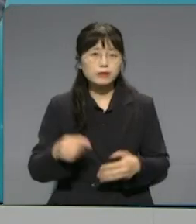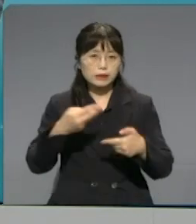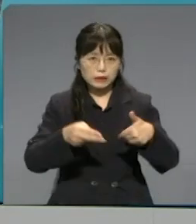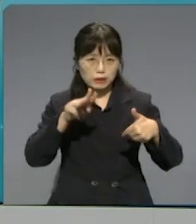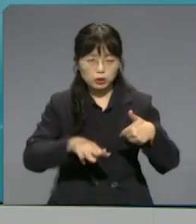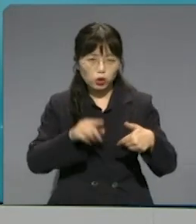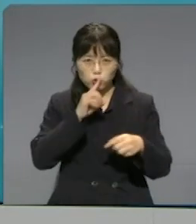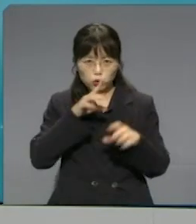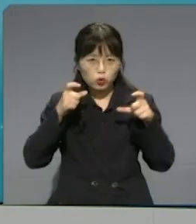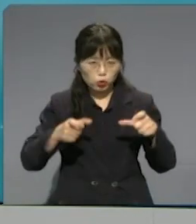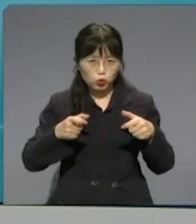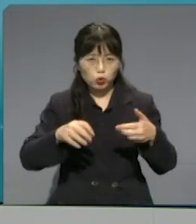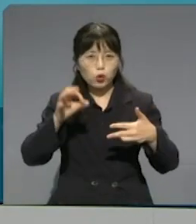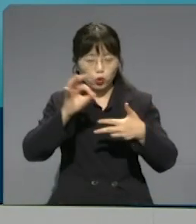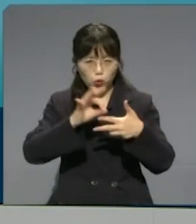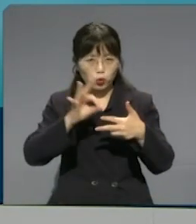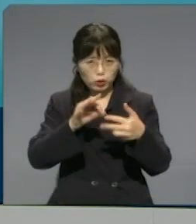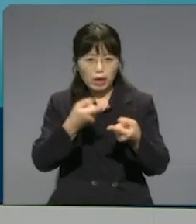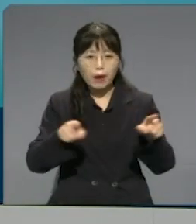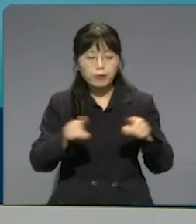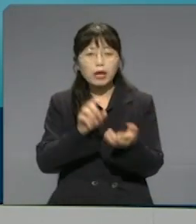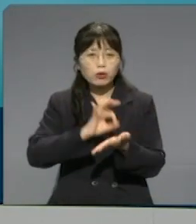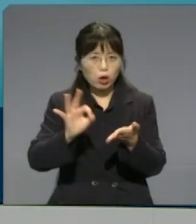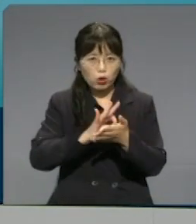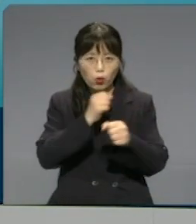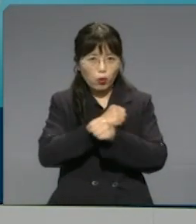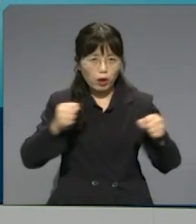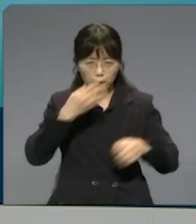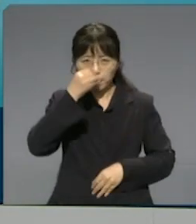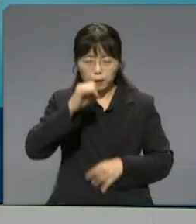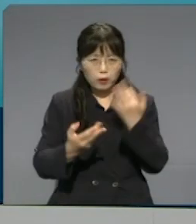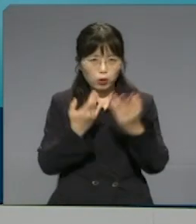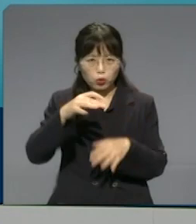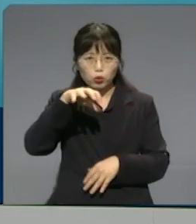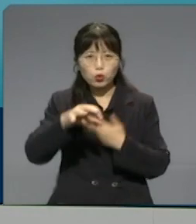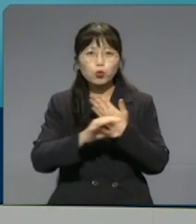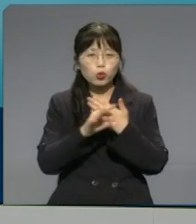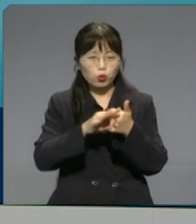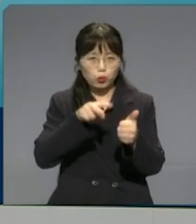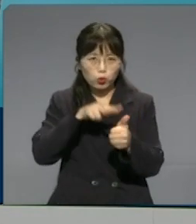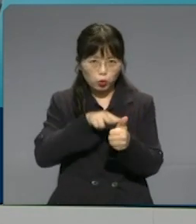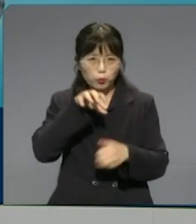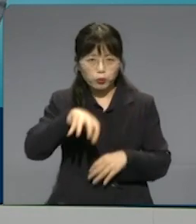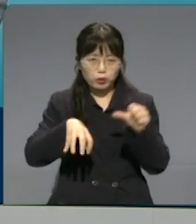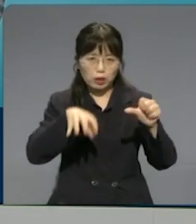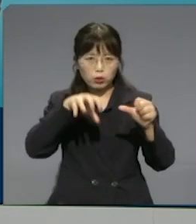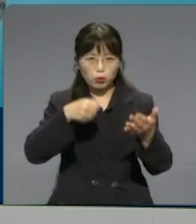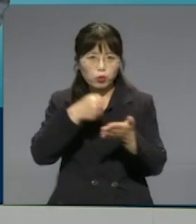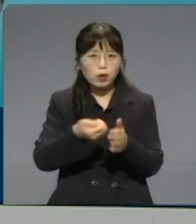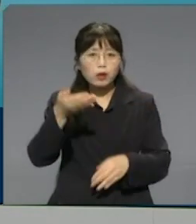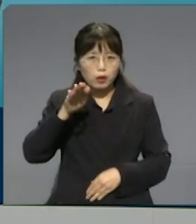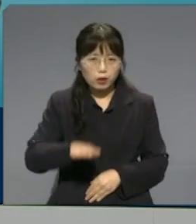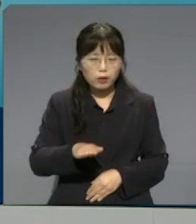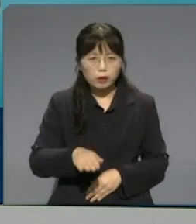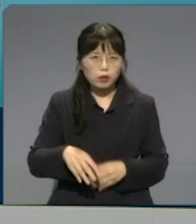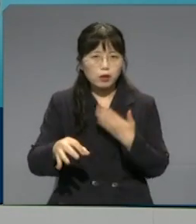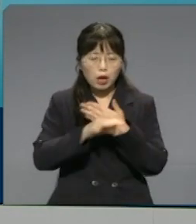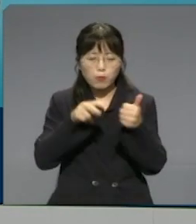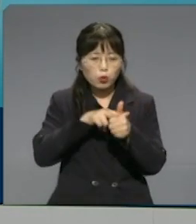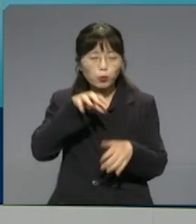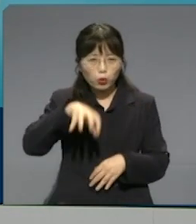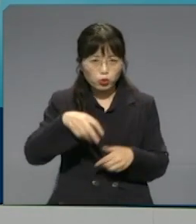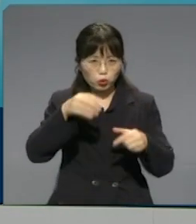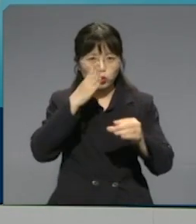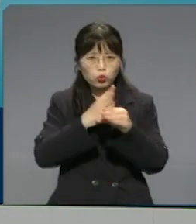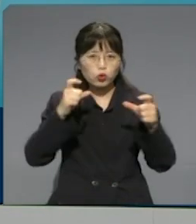인천 중구와 동구 옹진군이 함께 사용할 광역소각장 예비후보지 5곳이 선정됐는데요. 예비후보지가 모두